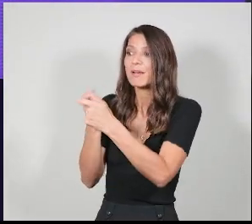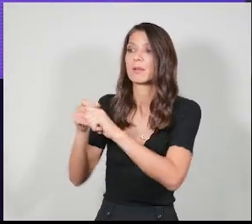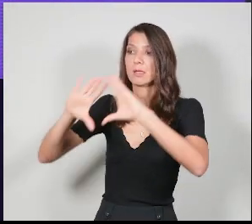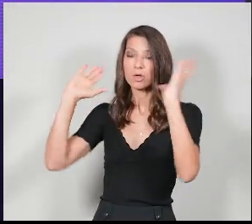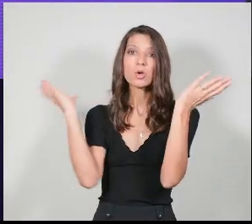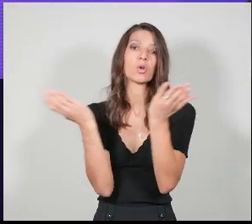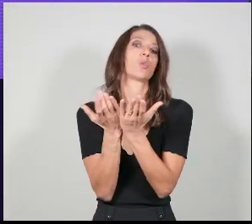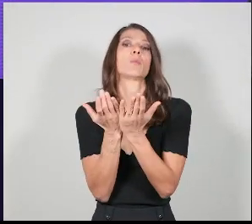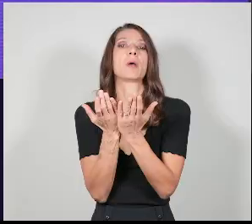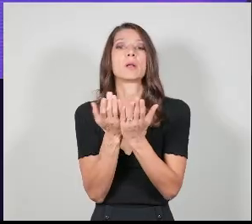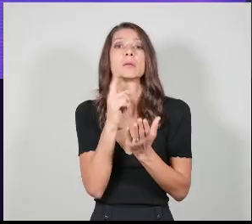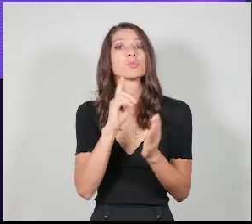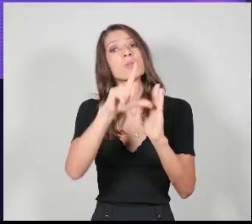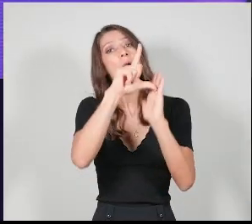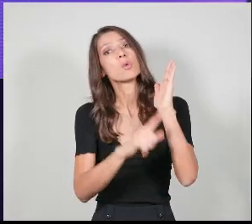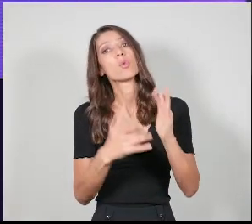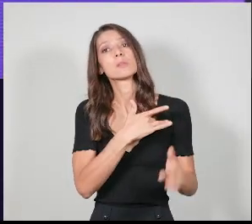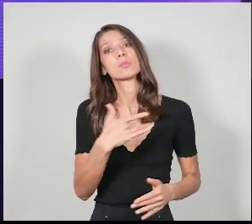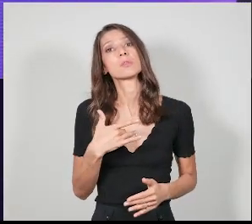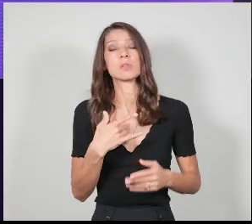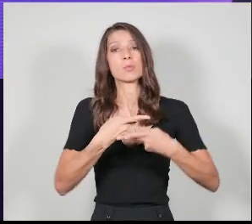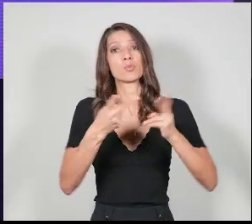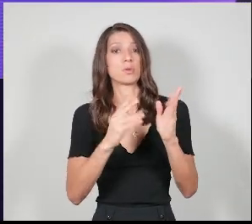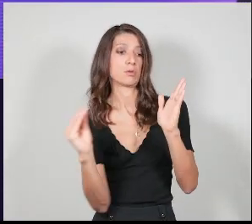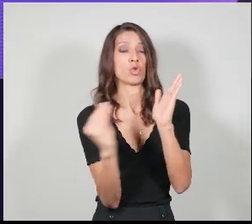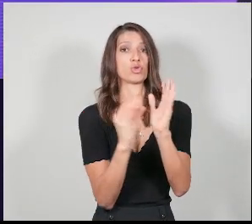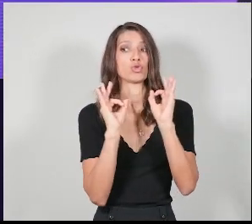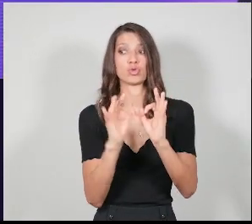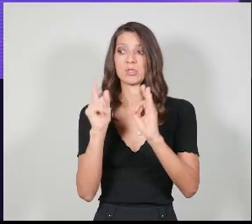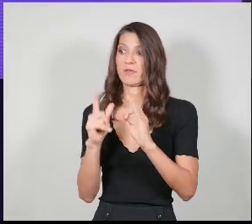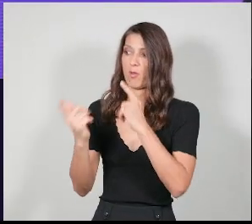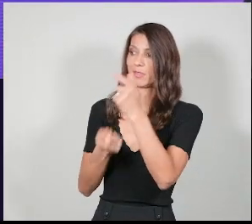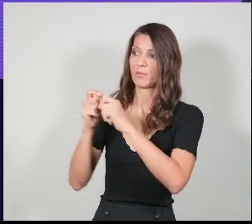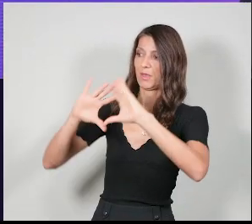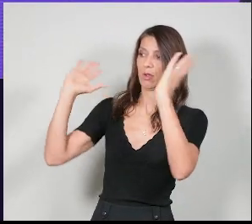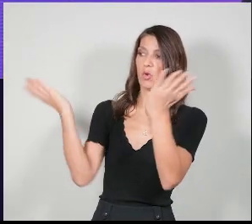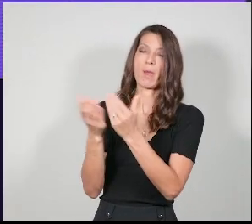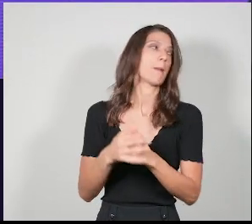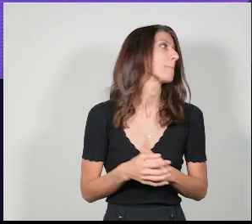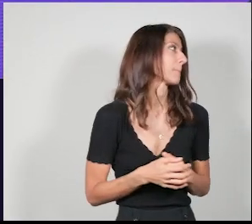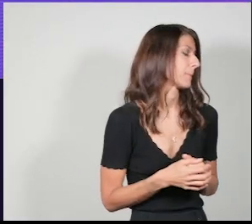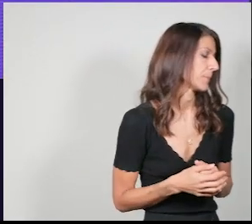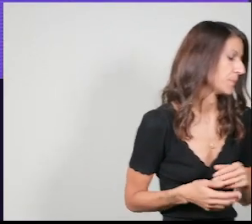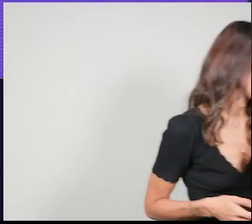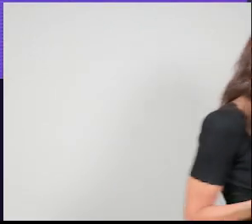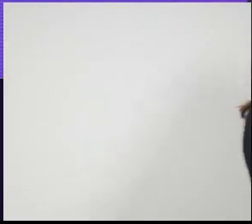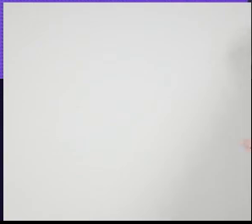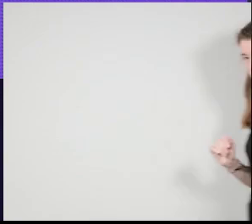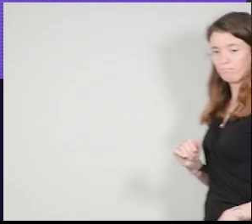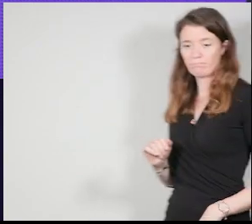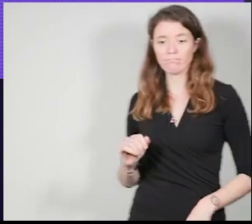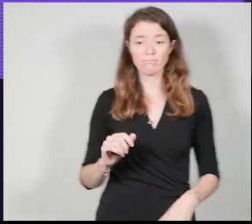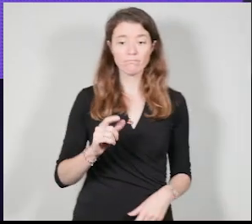retrouve d'ailleurs dans les lois de santé publique avec cette notion d'approche globale. Je dois dire qu'on est dans une recherche